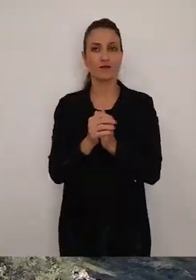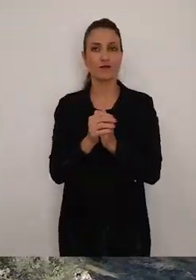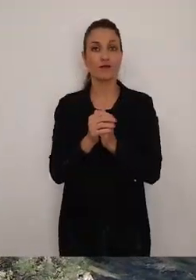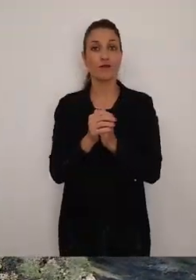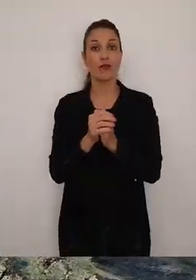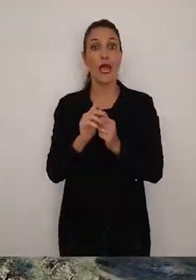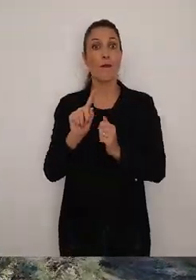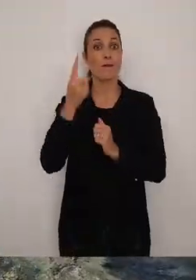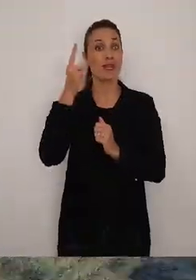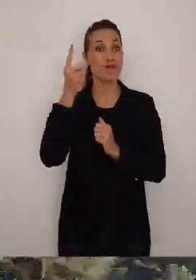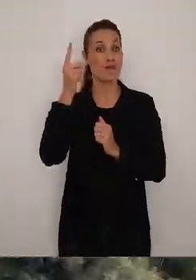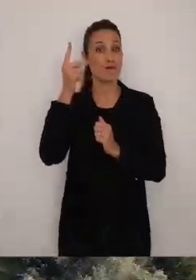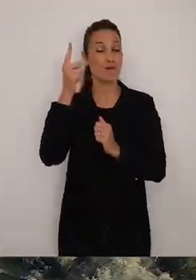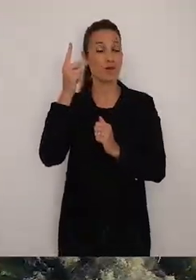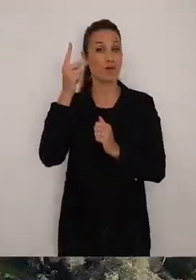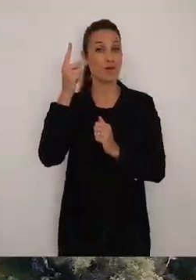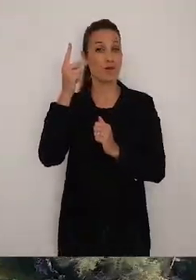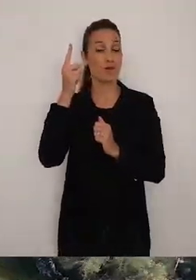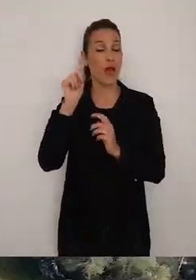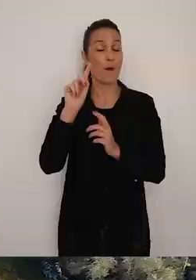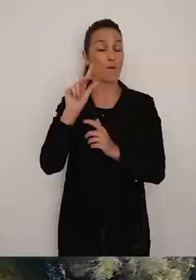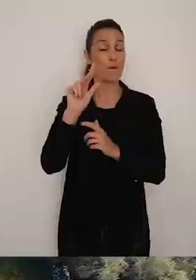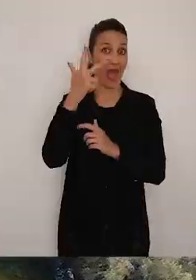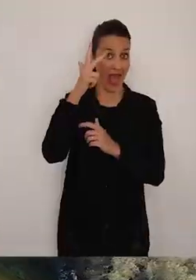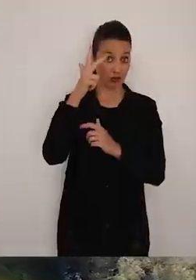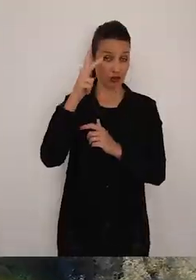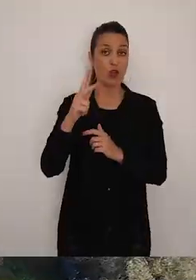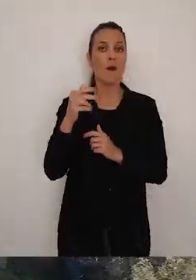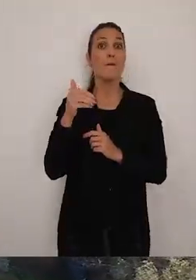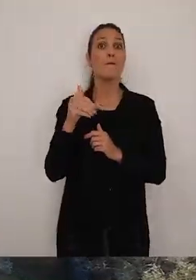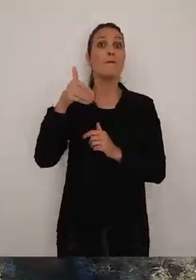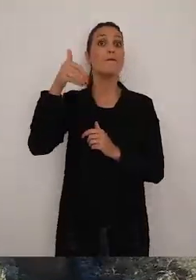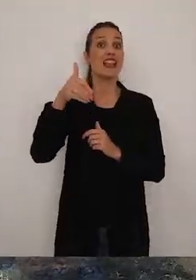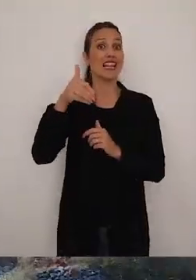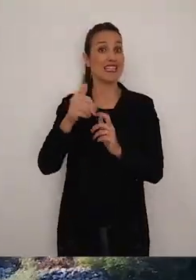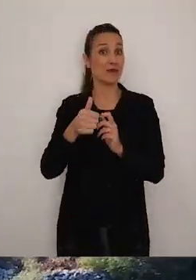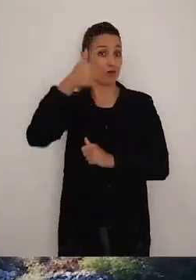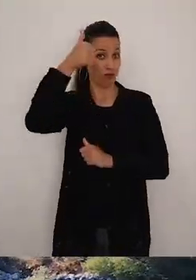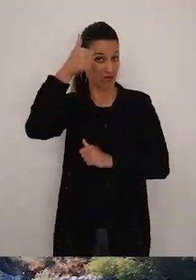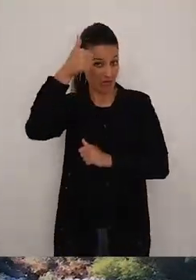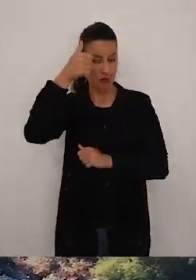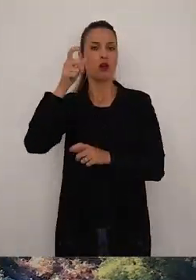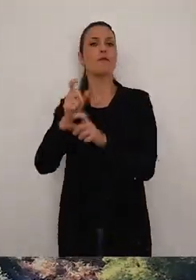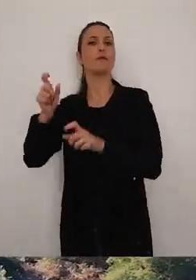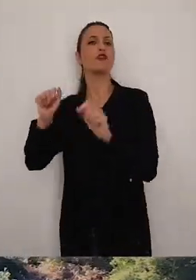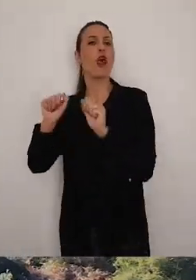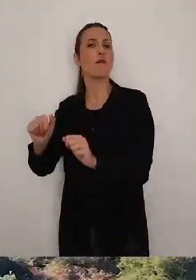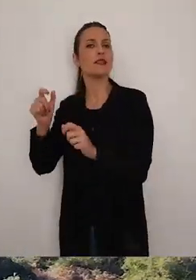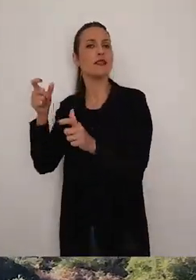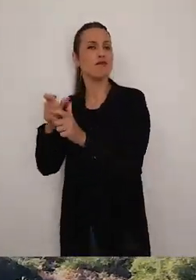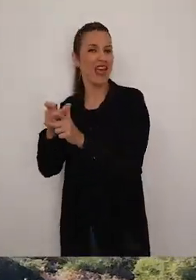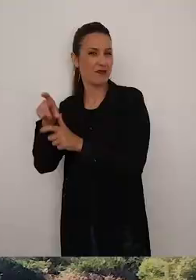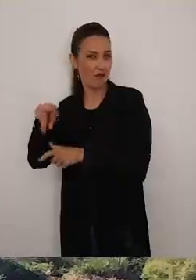Ogni primo martedì di marzo, ossia il giorno della festa della Madonna di Costantinopoli, per usanza e devozione, la gente di